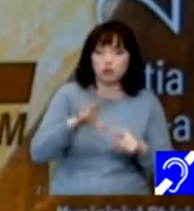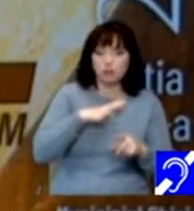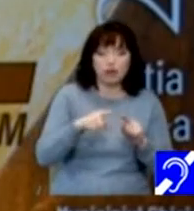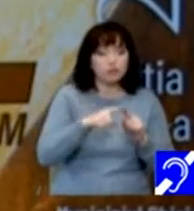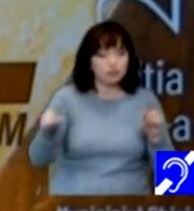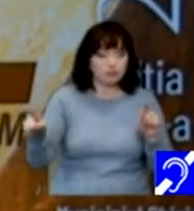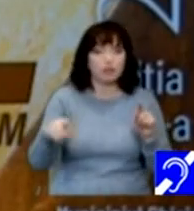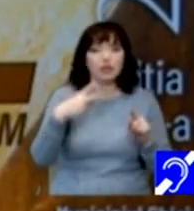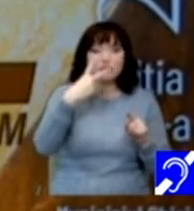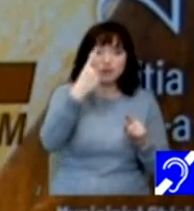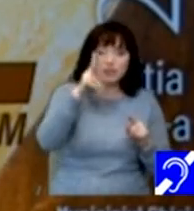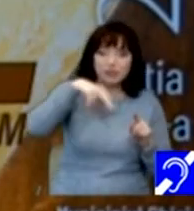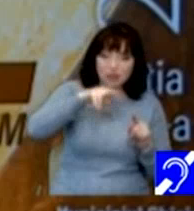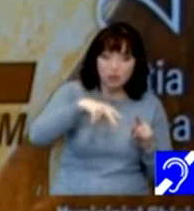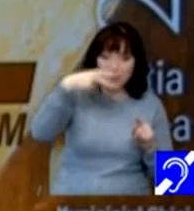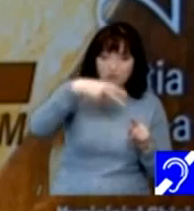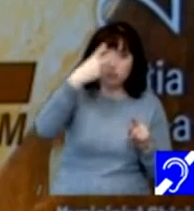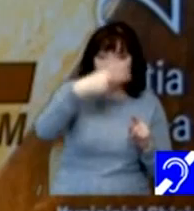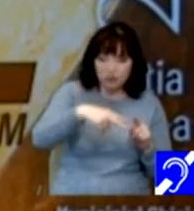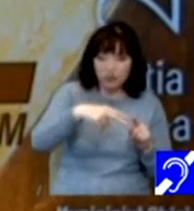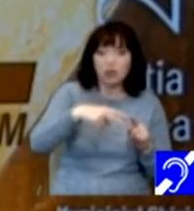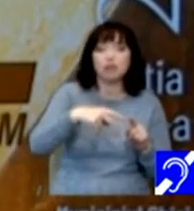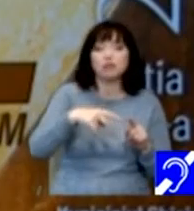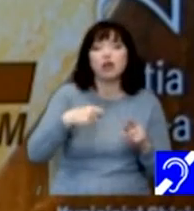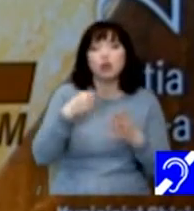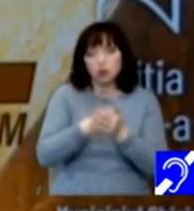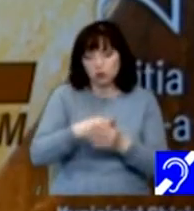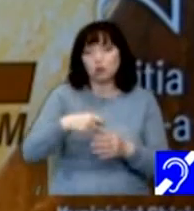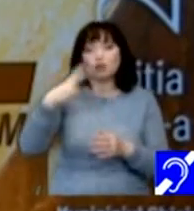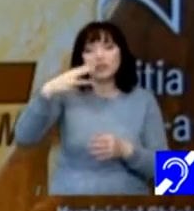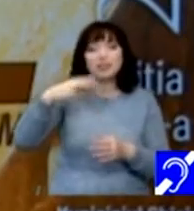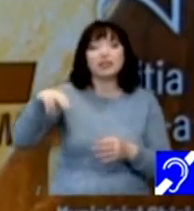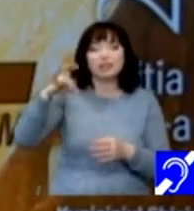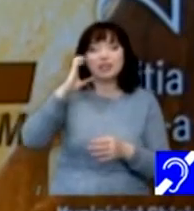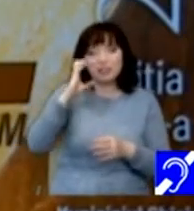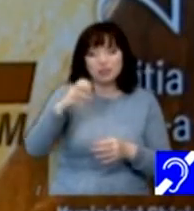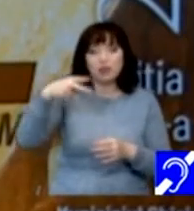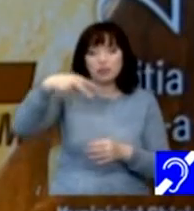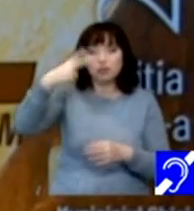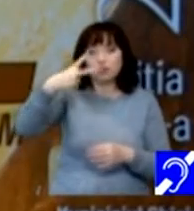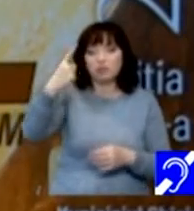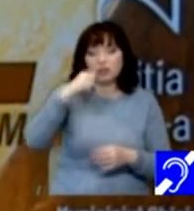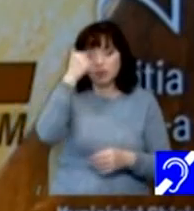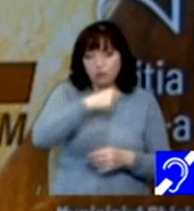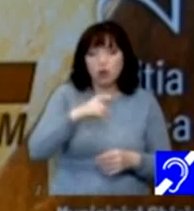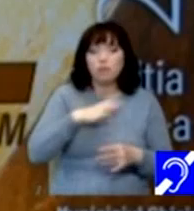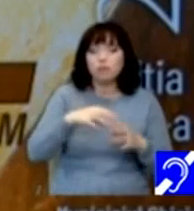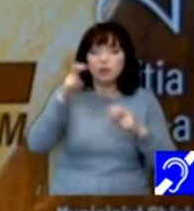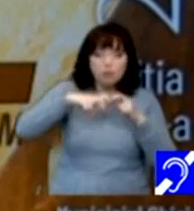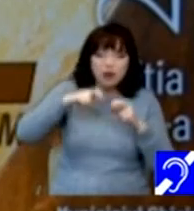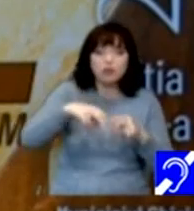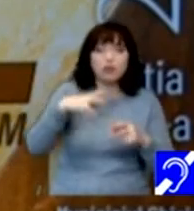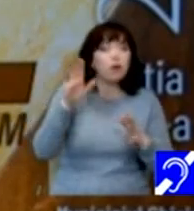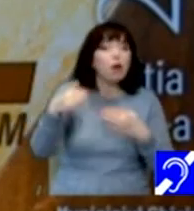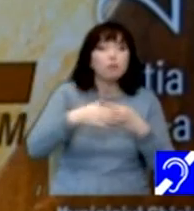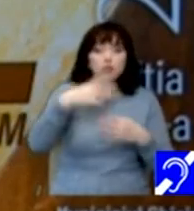perioada 21 decembrie 2020 30 septembrie 2021. Au fost analizate peste 40 de spectacole,